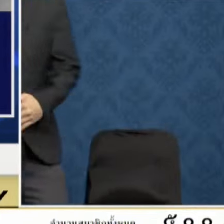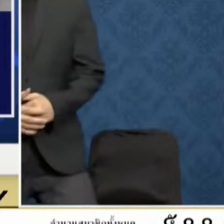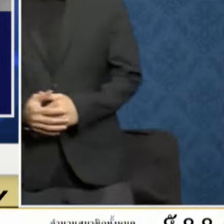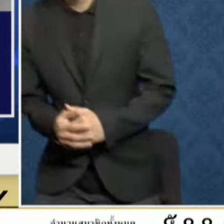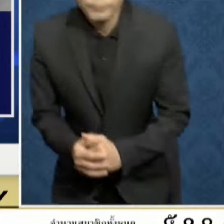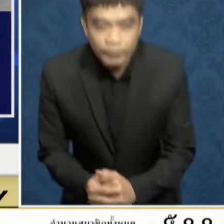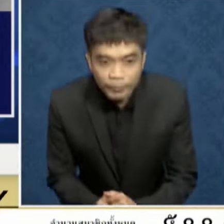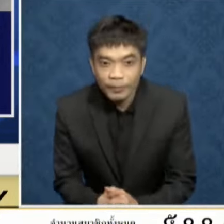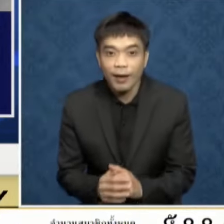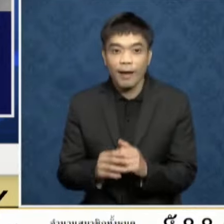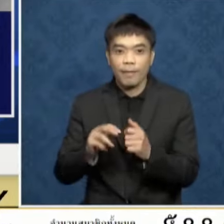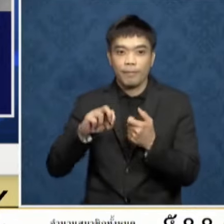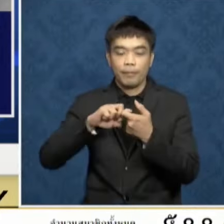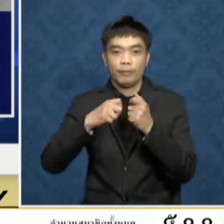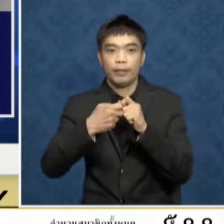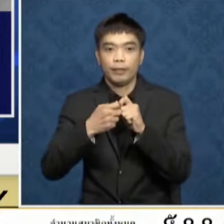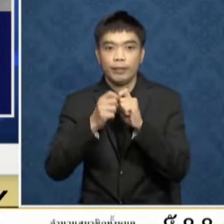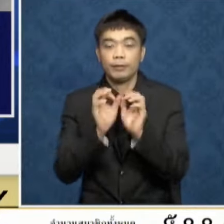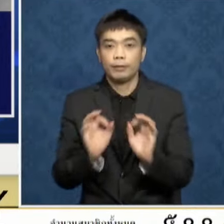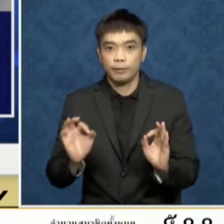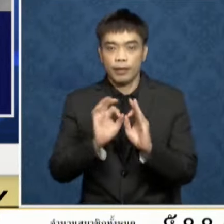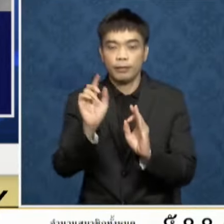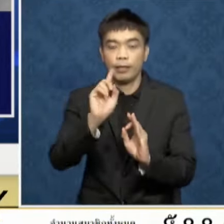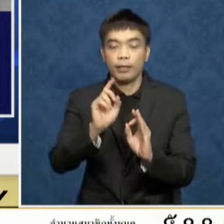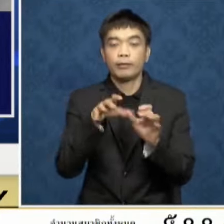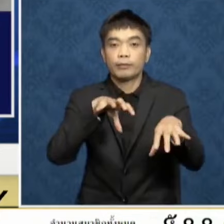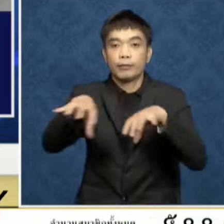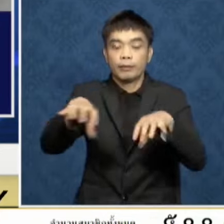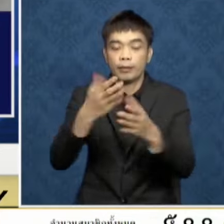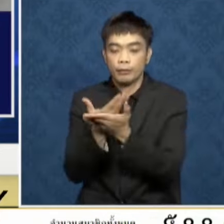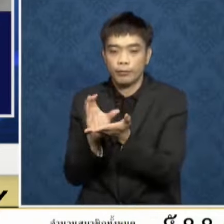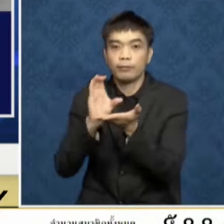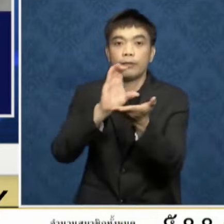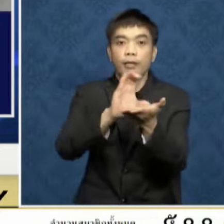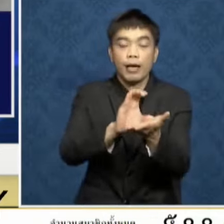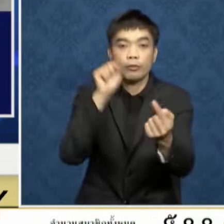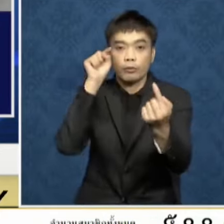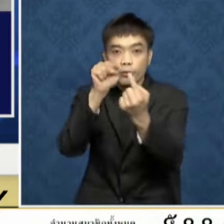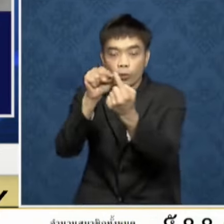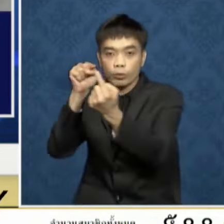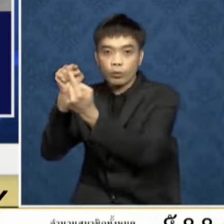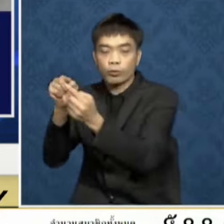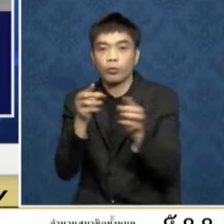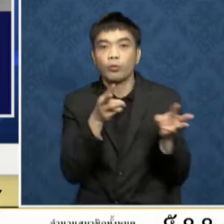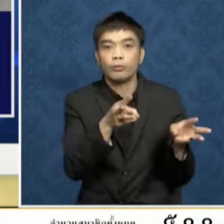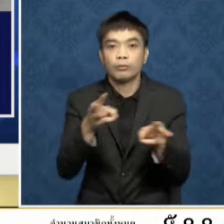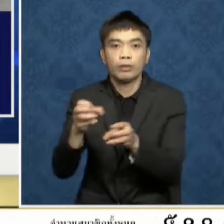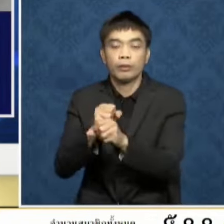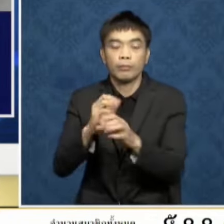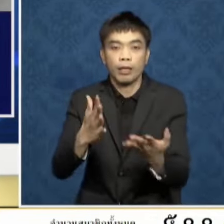ก็คือเราจะจัดสรรงบประมาณอย่างไรให้ตรงจุดตรงเป้าและเป็นประโยชน์ให้กับพี่น้องแรงงานของพวกเรา